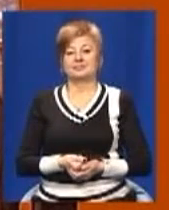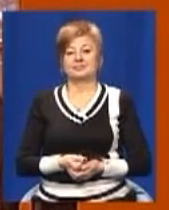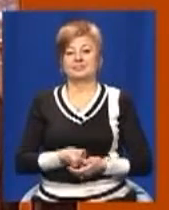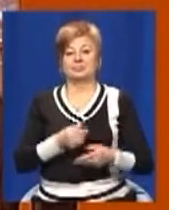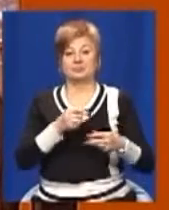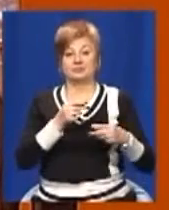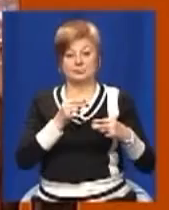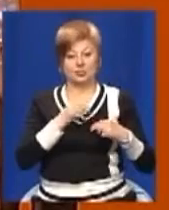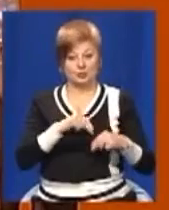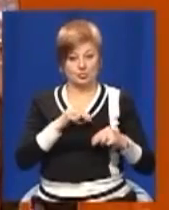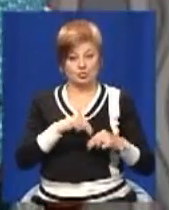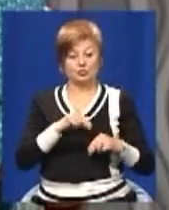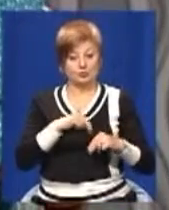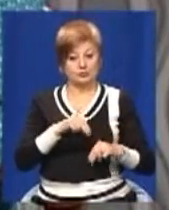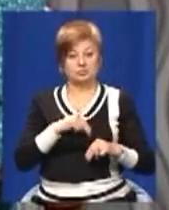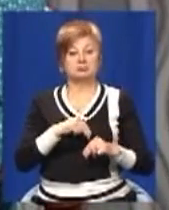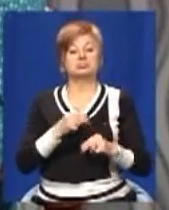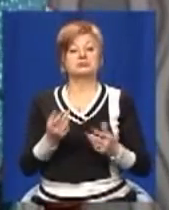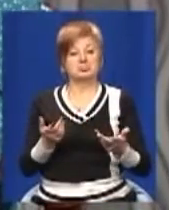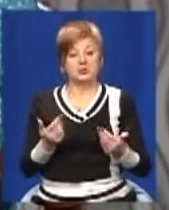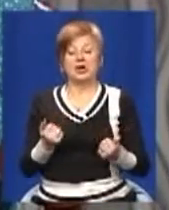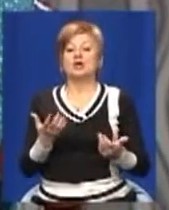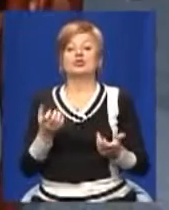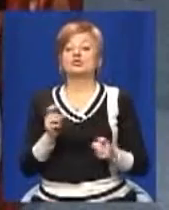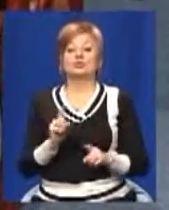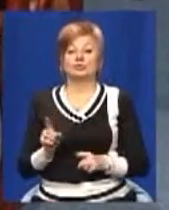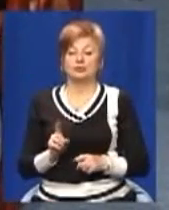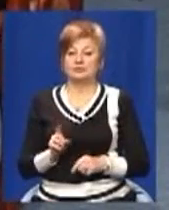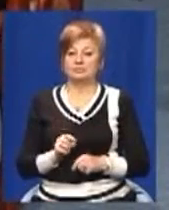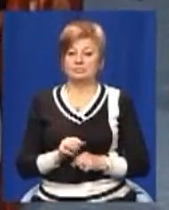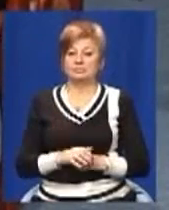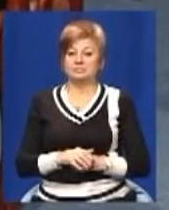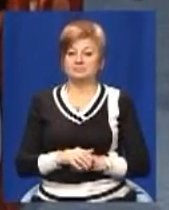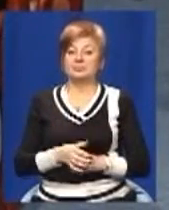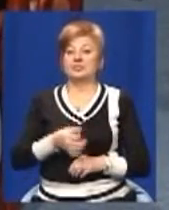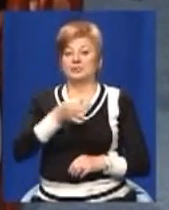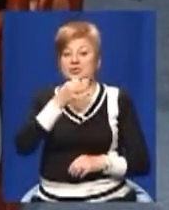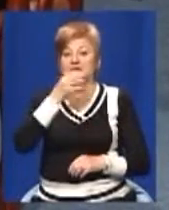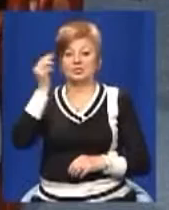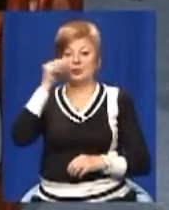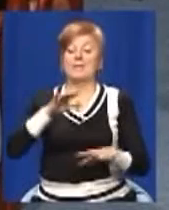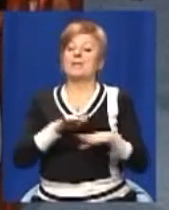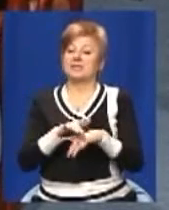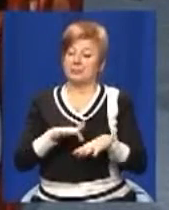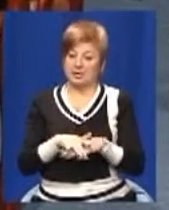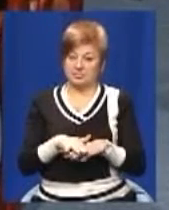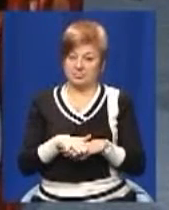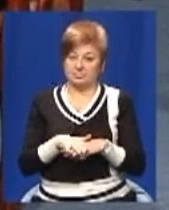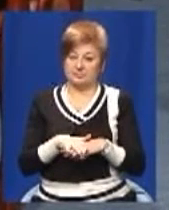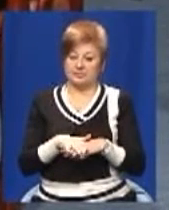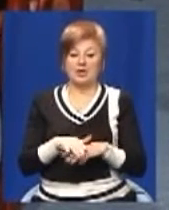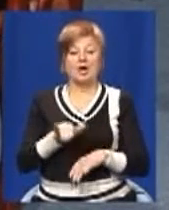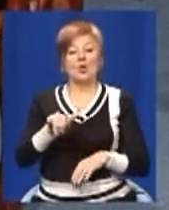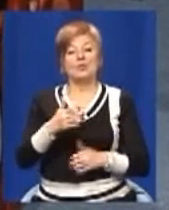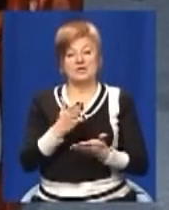труд. Про уроки праці тобі подобаються, так? А ще які? Чи подобаються тобі уроки? Математиці. А немає